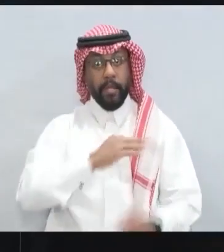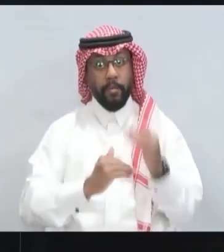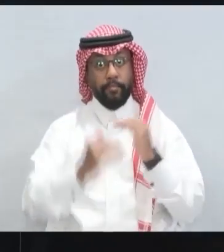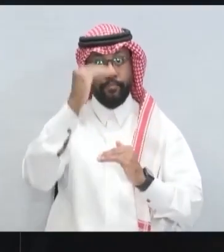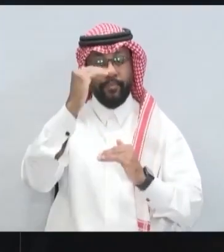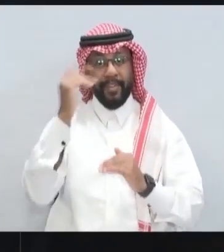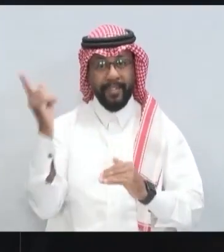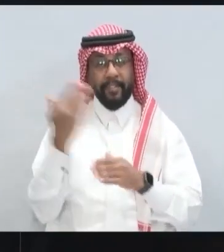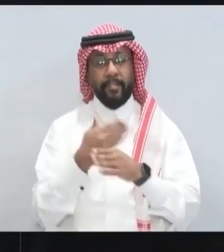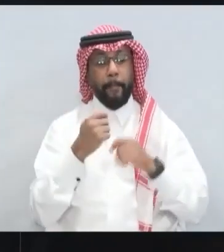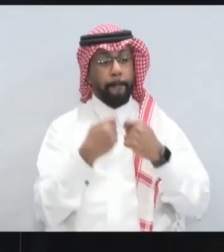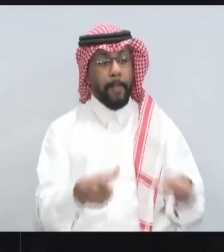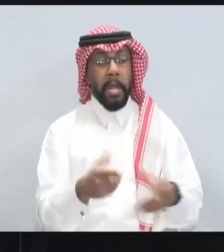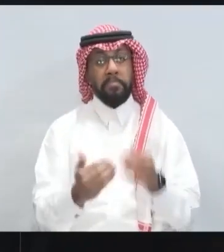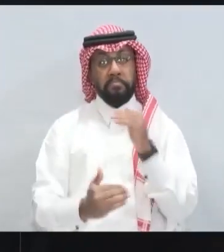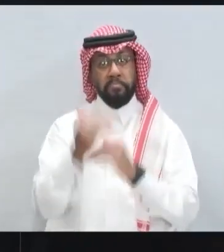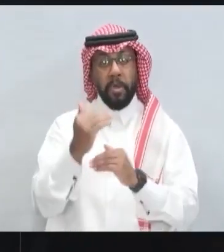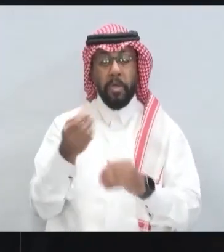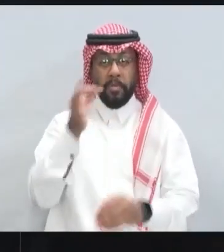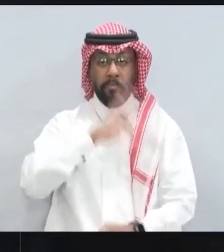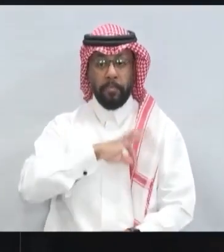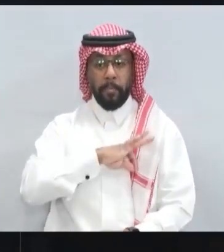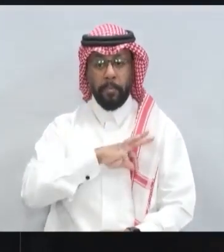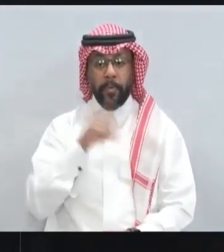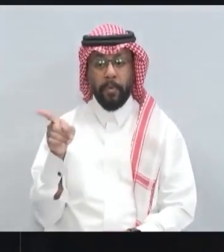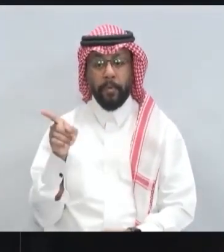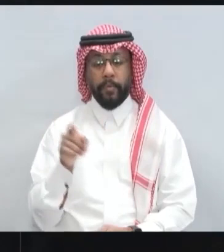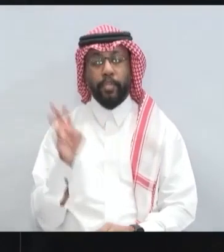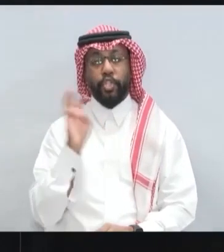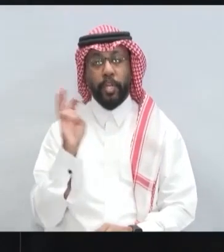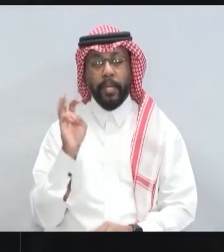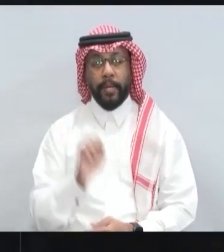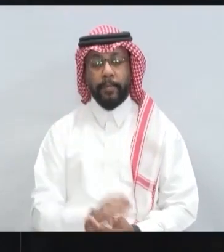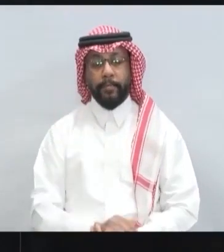ثم تبيعها اذا ارادت او ل مثلا تمويل